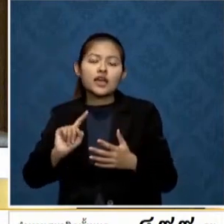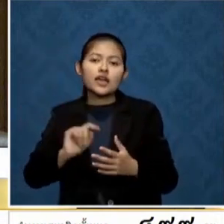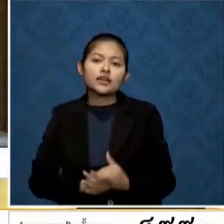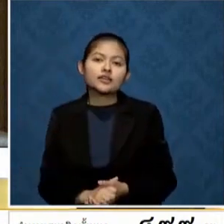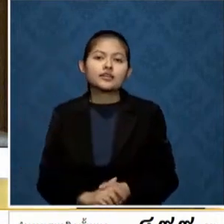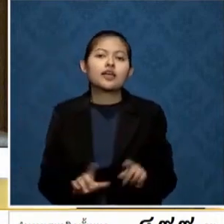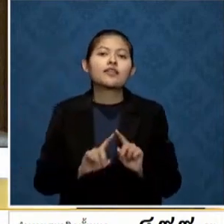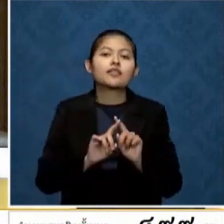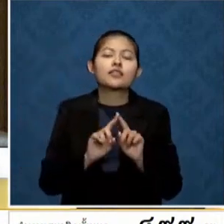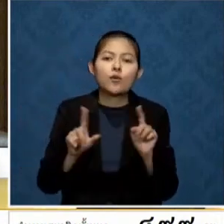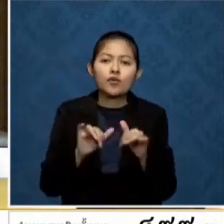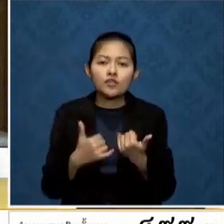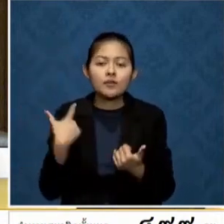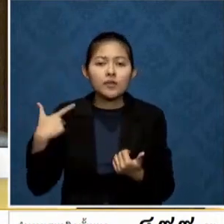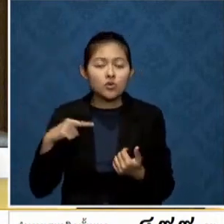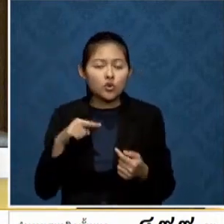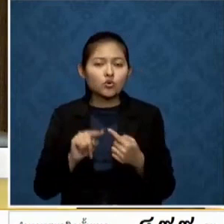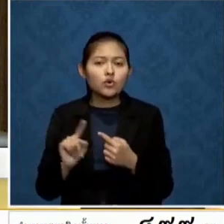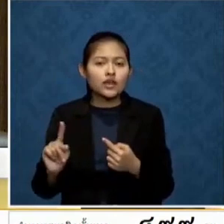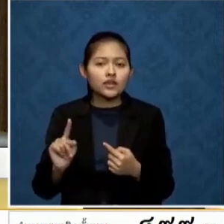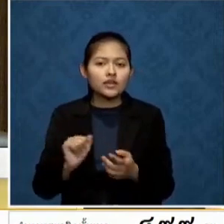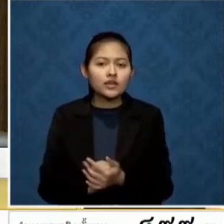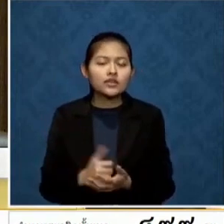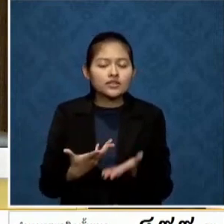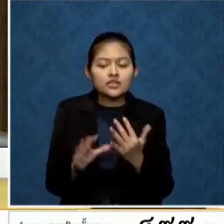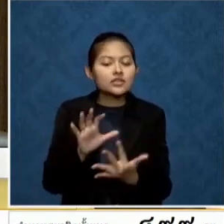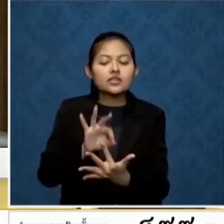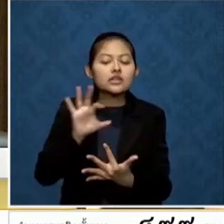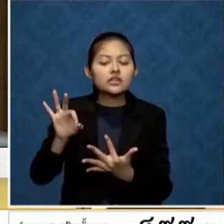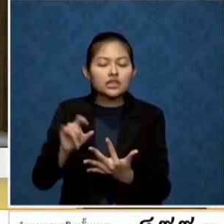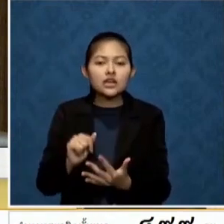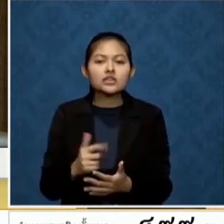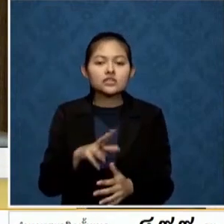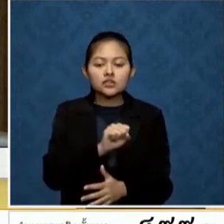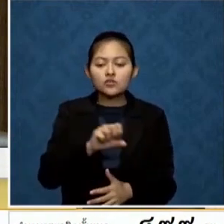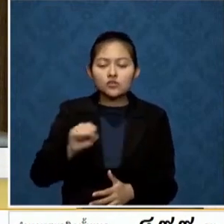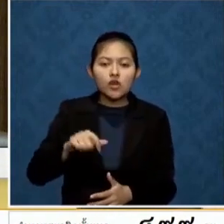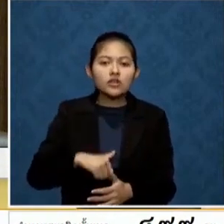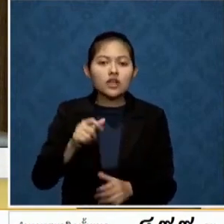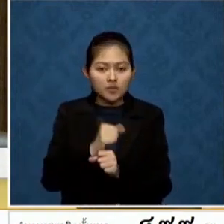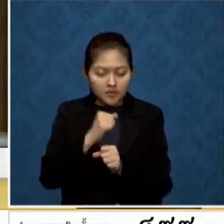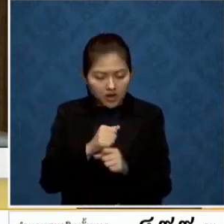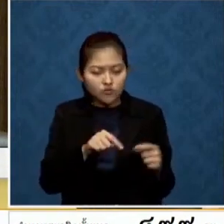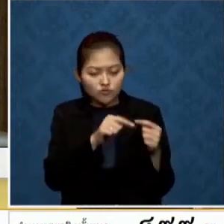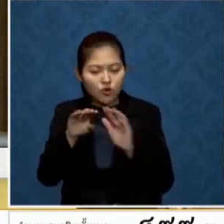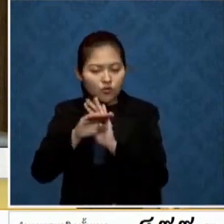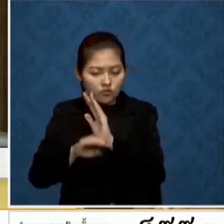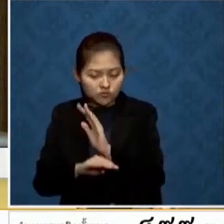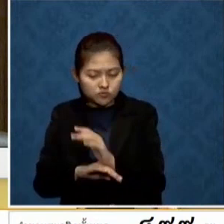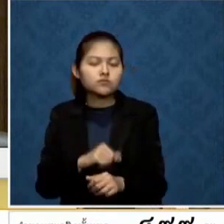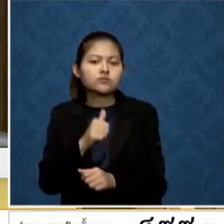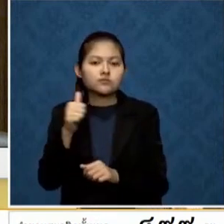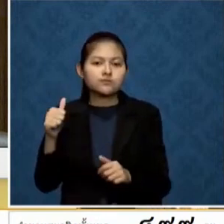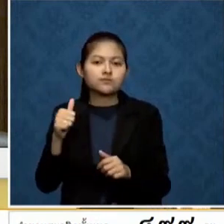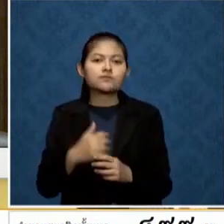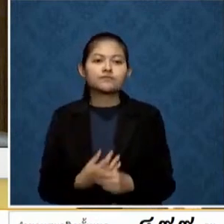มแต่สิ่งที่ผมคิดว่ามันจะเป็นประโยชน์คือเลือกให้ชัดเจนว่ากี่วันนะครับสมาชิกสภาผู้แทนราษฎรจะได้ทำงานกันต่อได้อย่างสะดวก